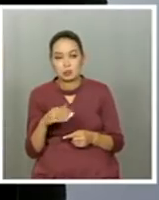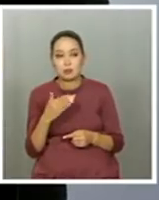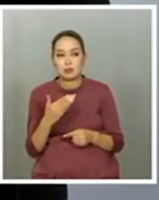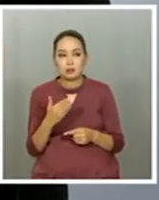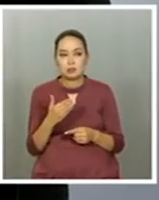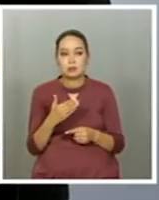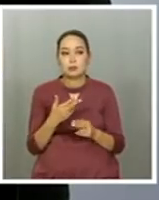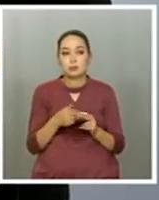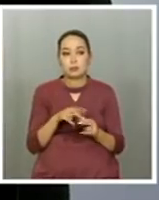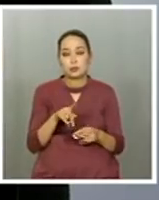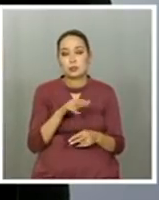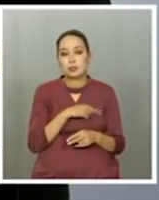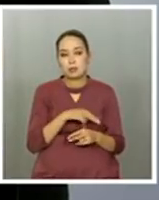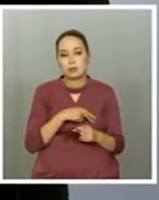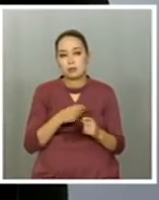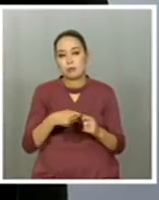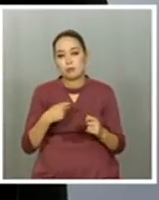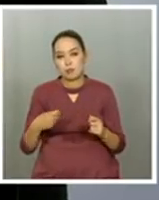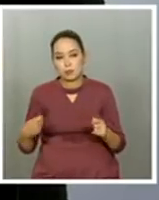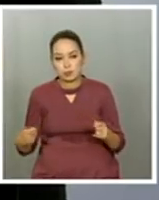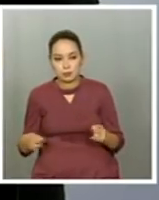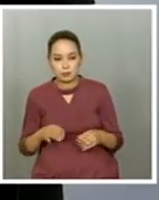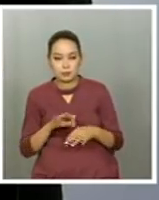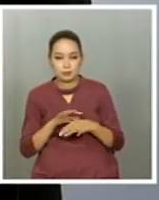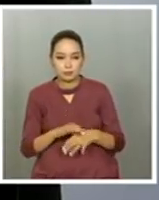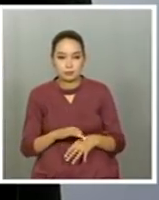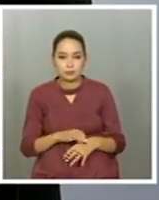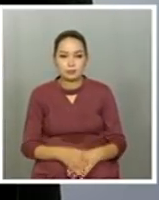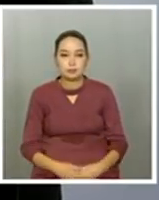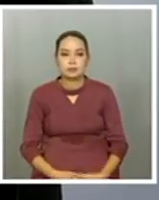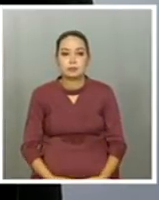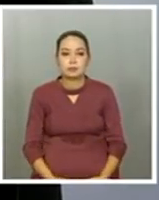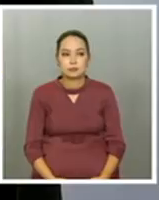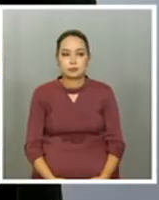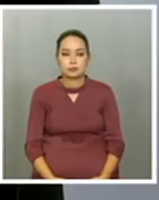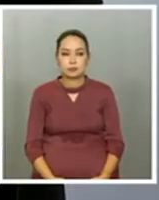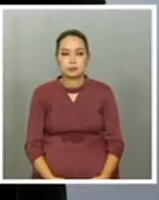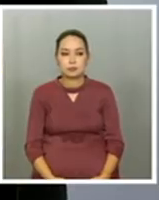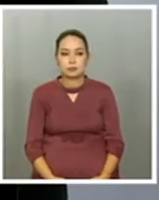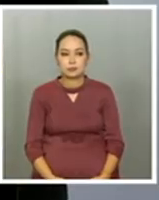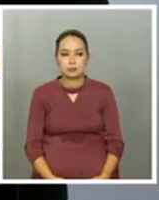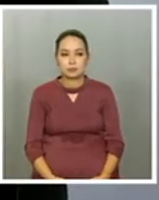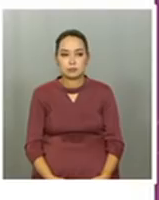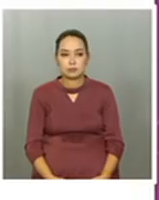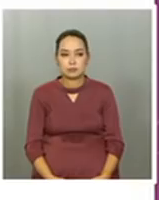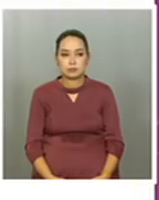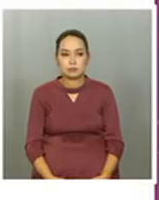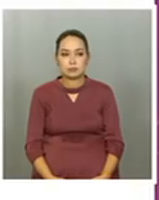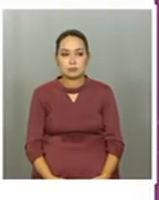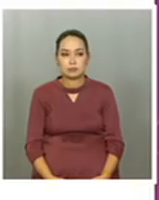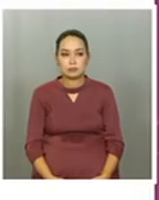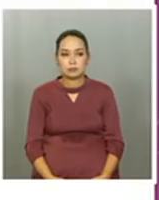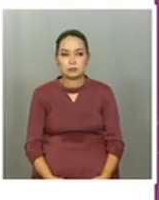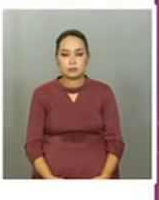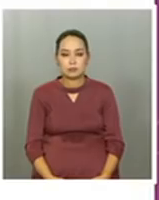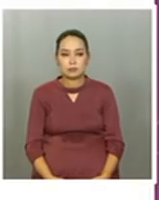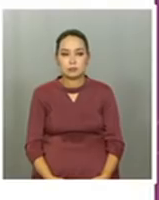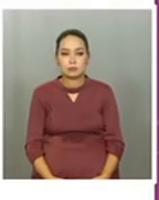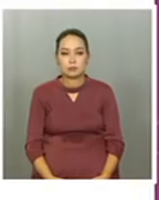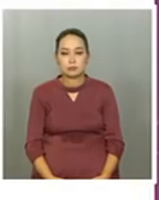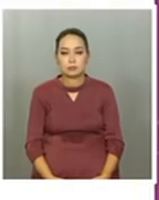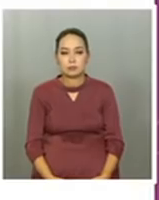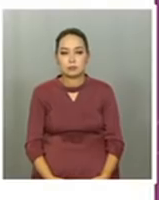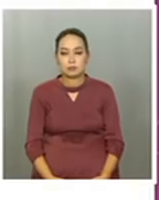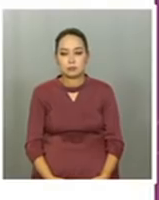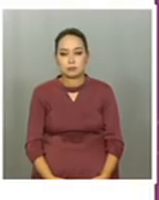және сутегі түзілетін реакцияны қарастырайық. Метанолға қарағанда этанол белсенді металмен орташа